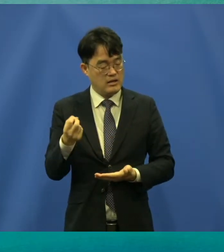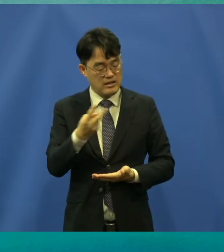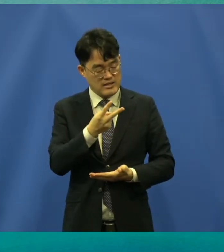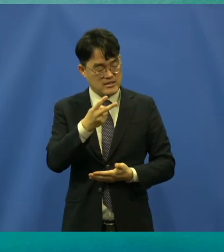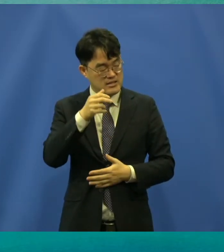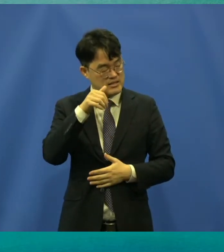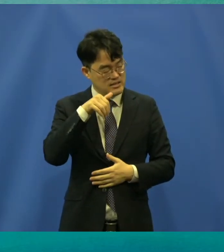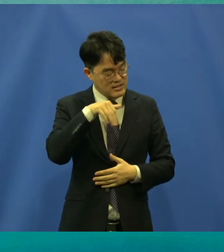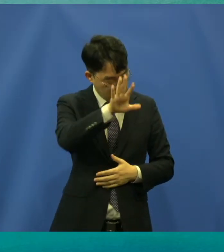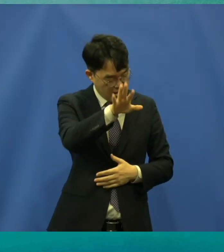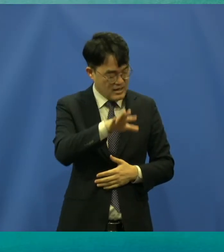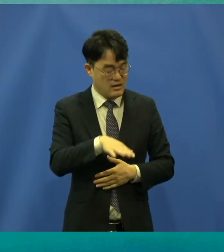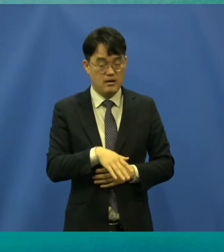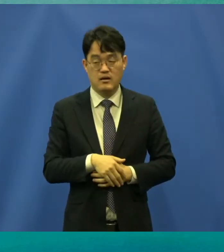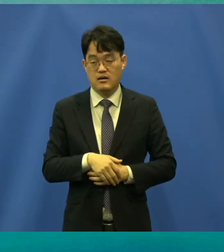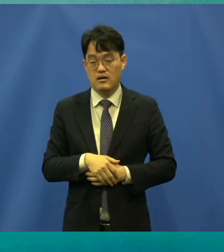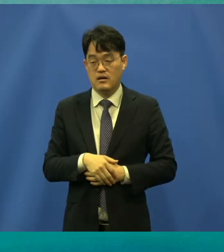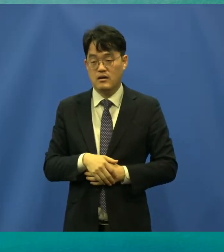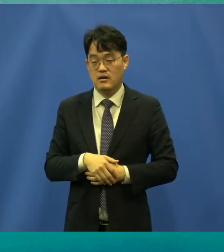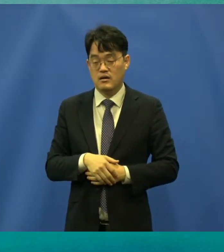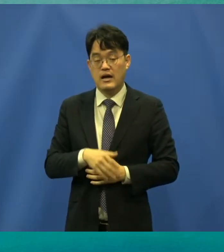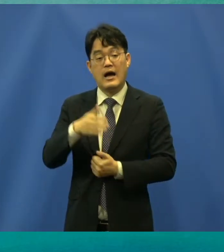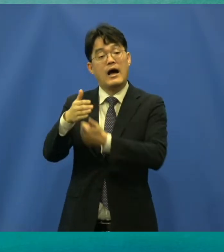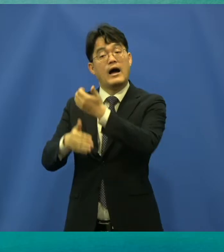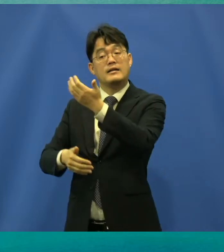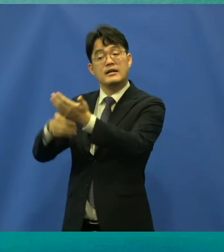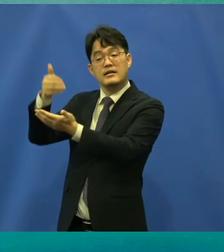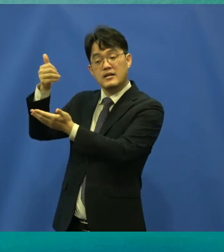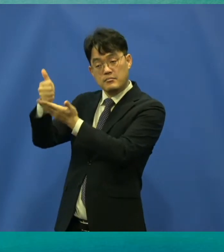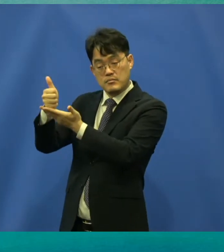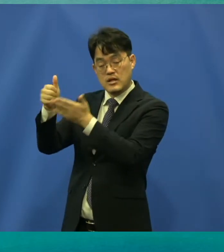하나님의 사랑은 이 다시를 통하여 again,